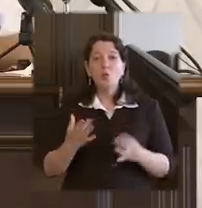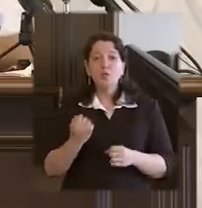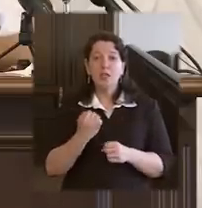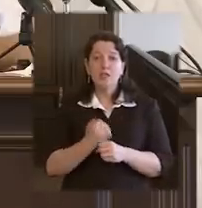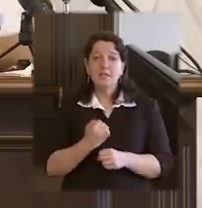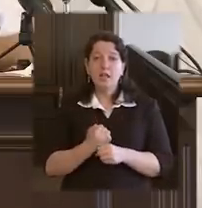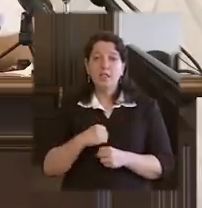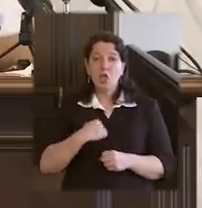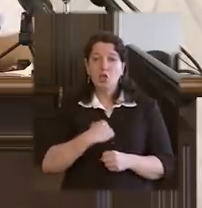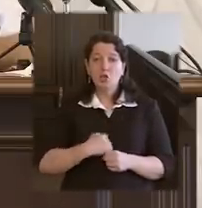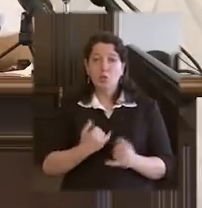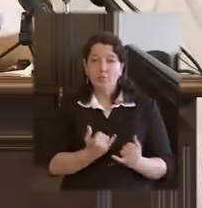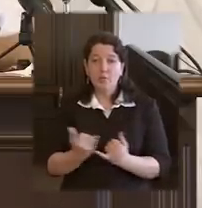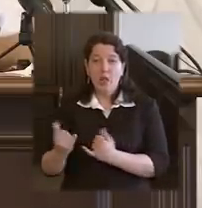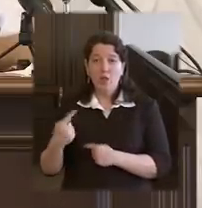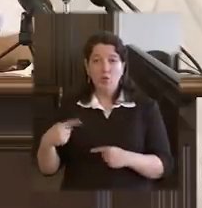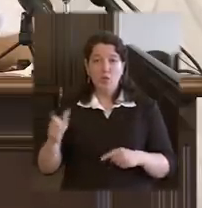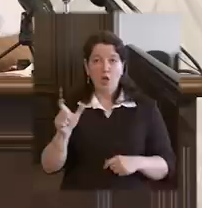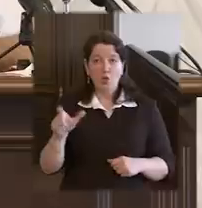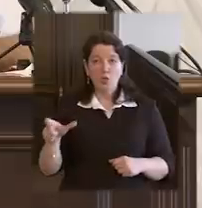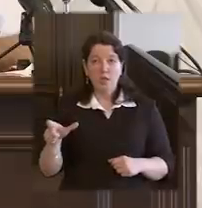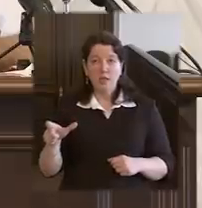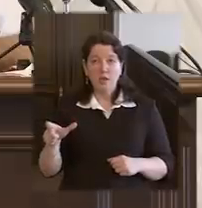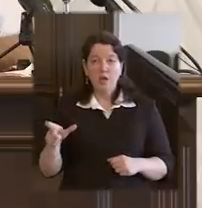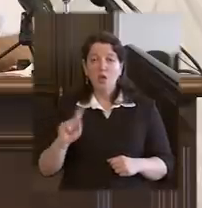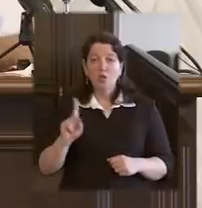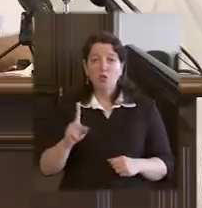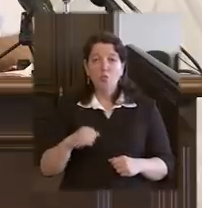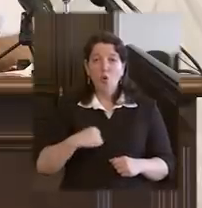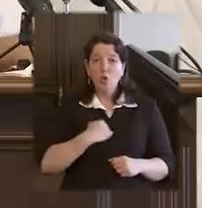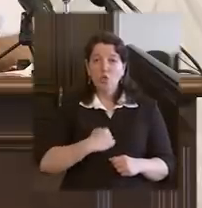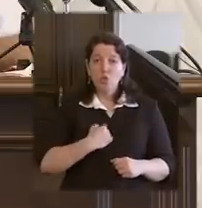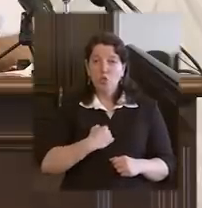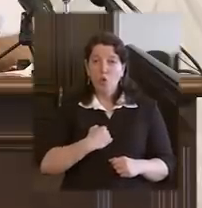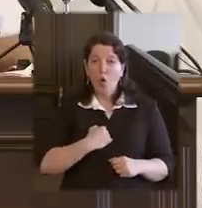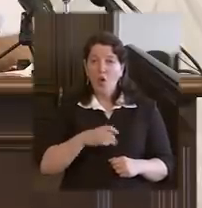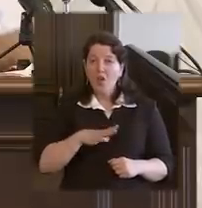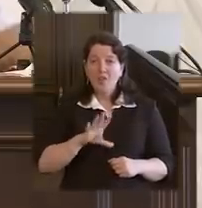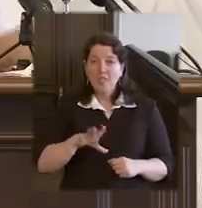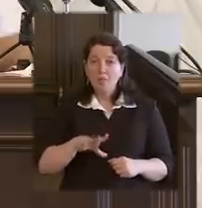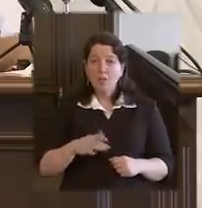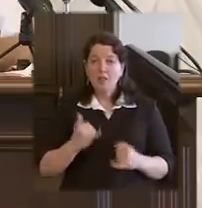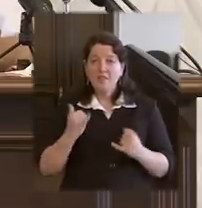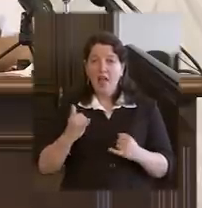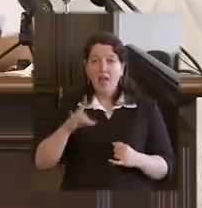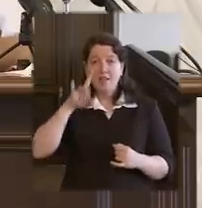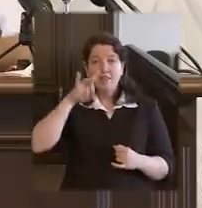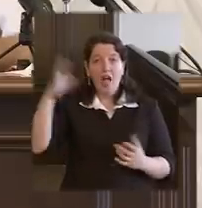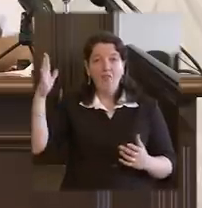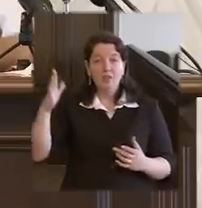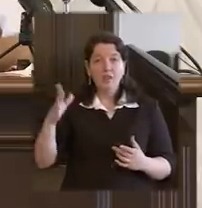избегать делать зло кому-либо. Зло ради зла. Если хотите, желать